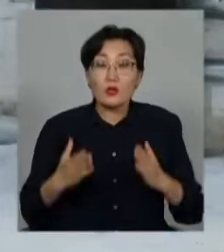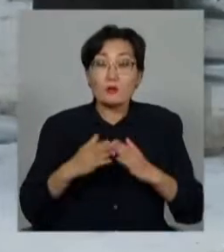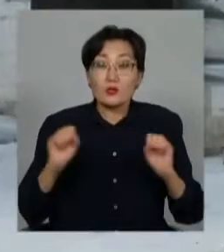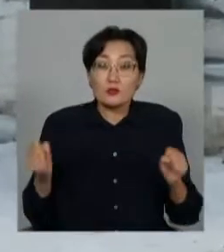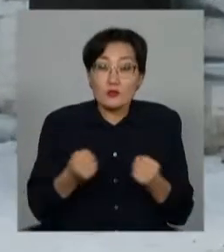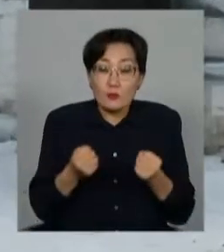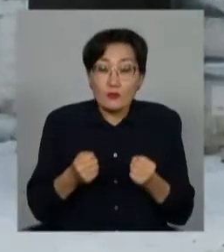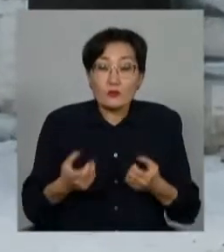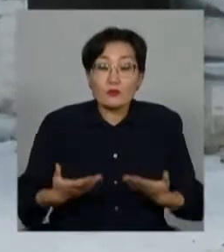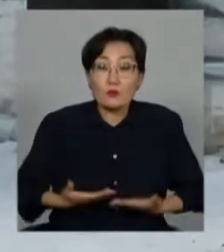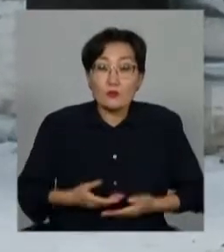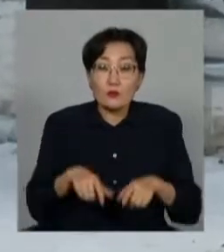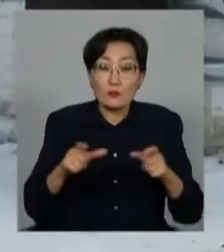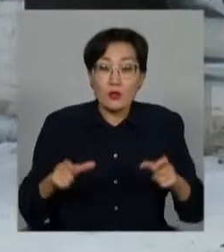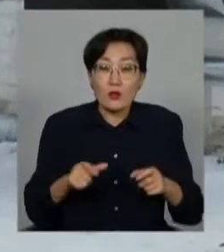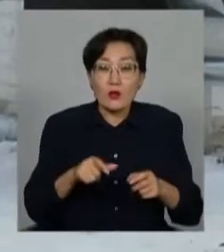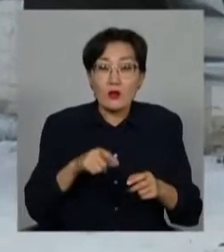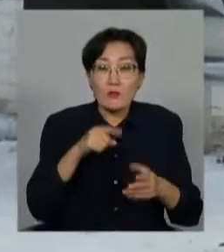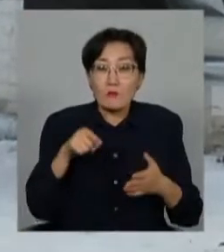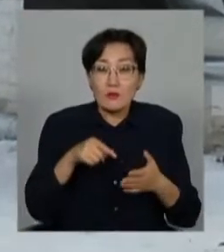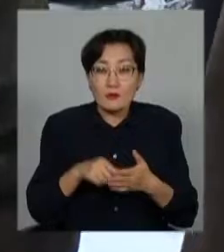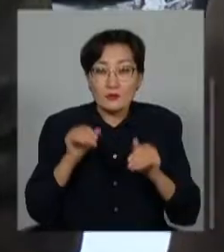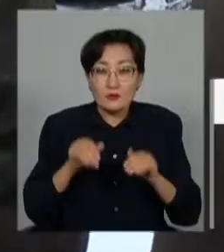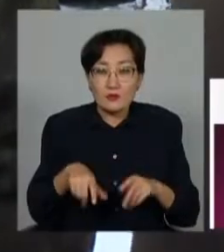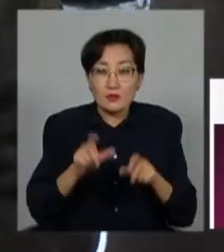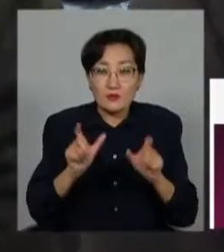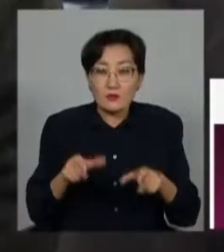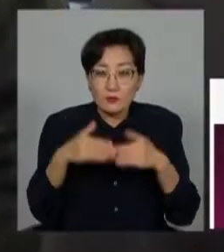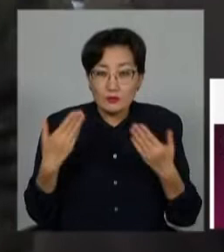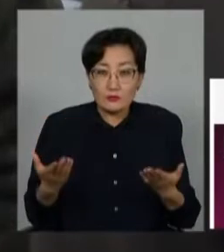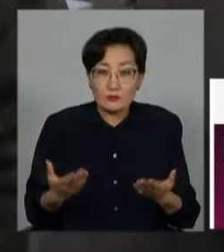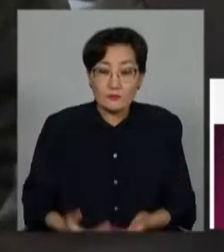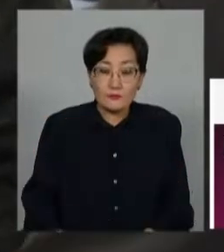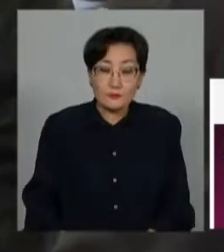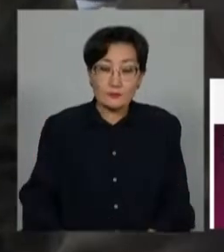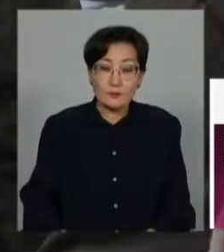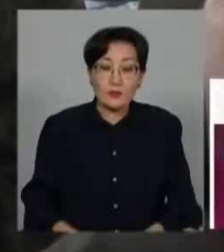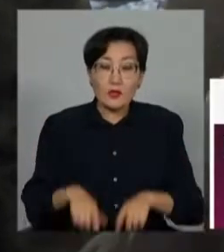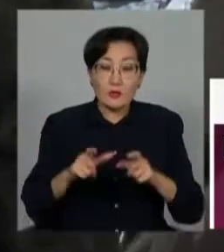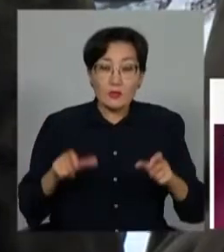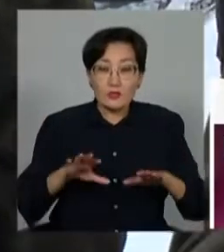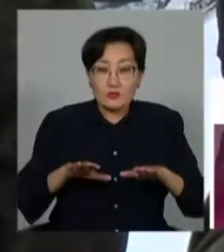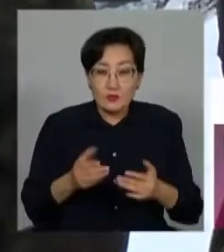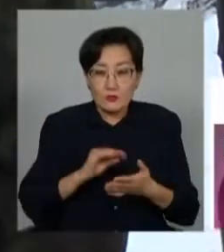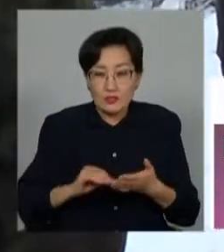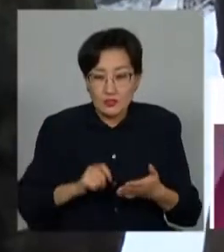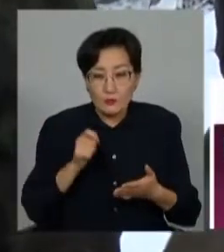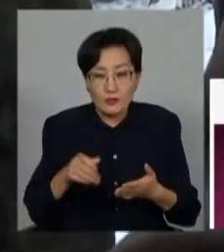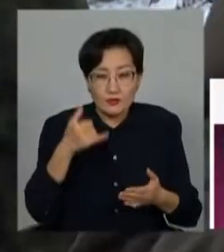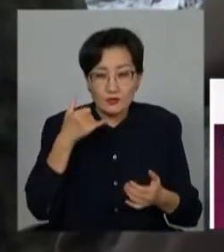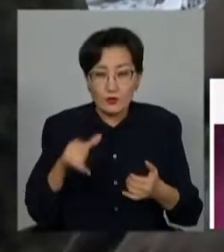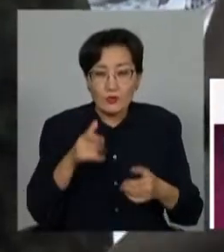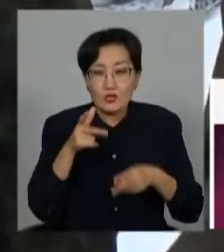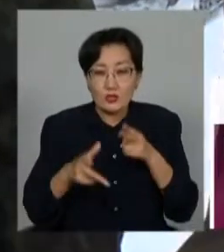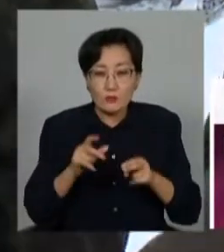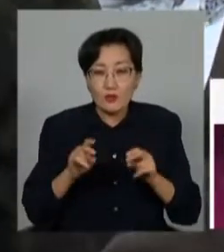отырған халық мұңымызды тыңдайтын жан жоқ деп қынжылады. Люди же устали от этого. Тұрғындар шаршады, жазамыз, хабарласамыз, ешкім